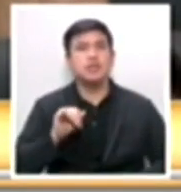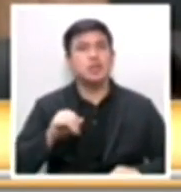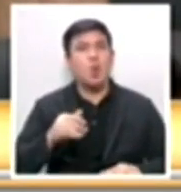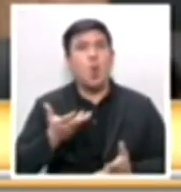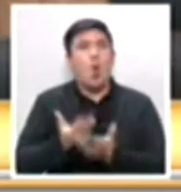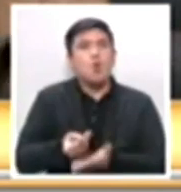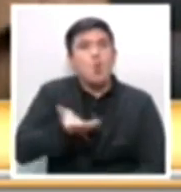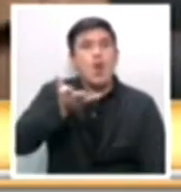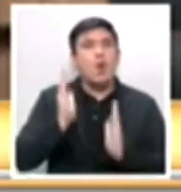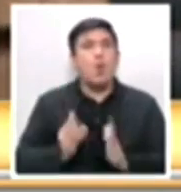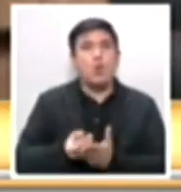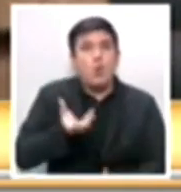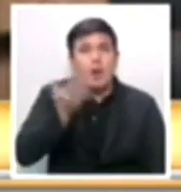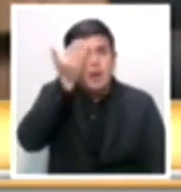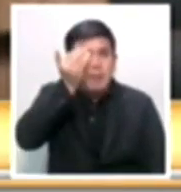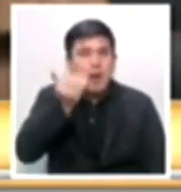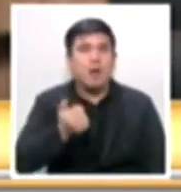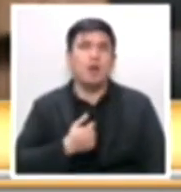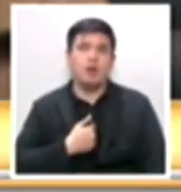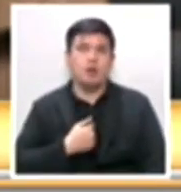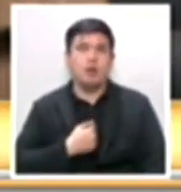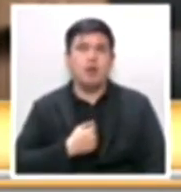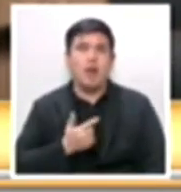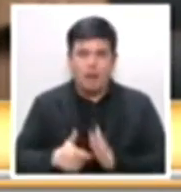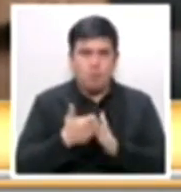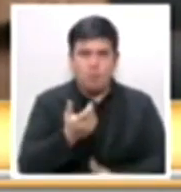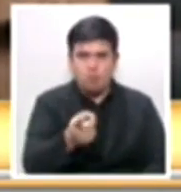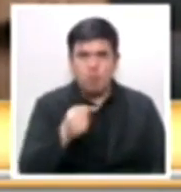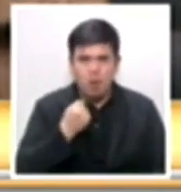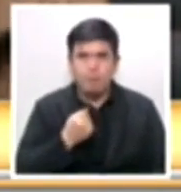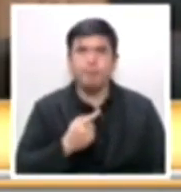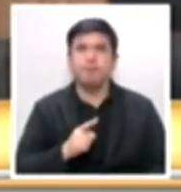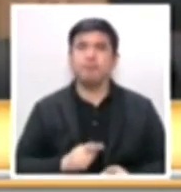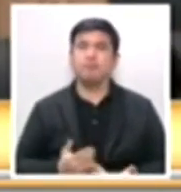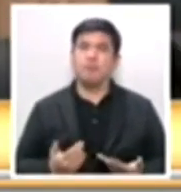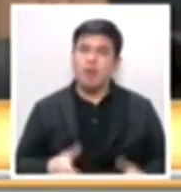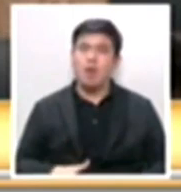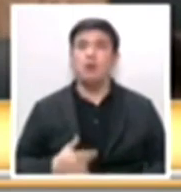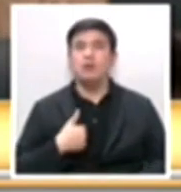เหล่านี้ผมเชื่อว่าท่านน่าจะมีเหตุผลว่าทำไมถึงเป็นเช่นนั้นท่านประธานครับ